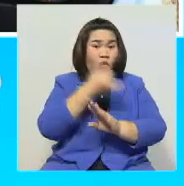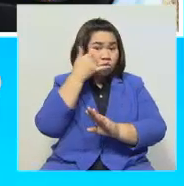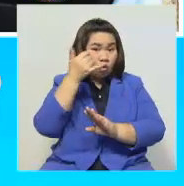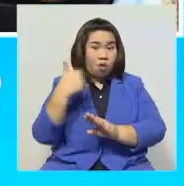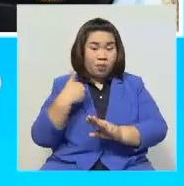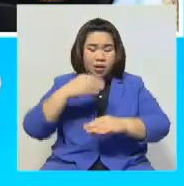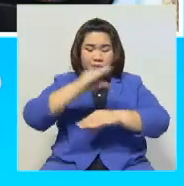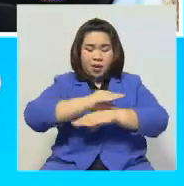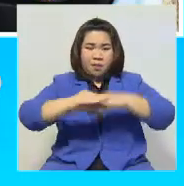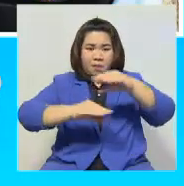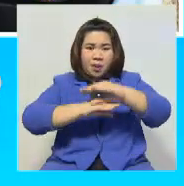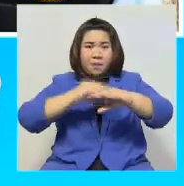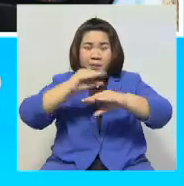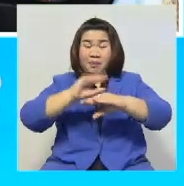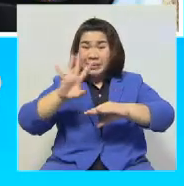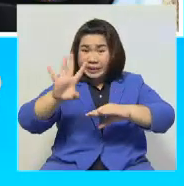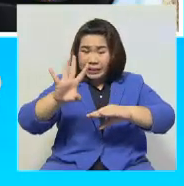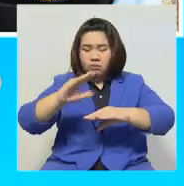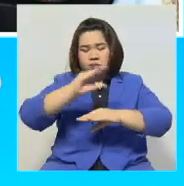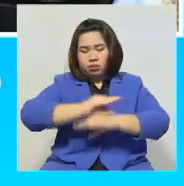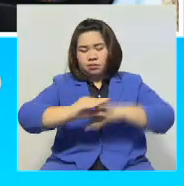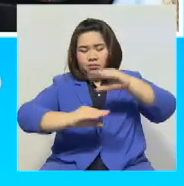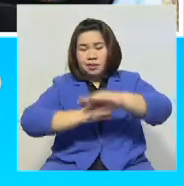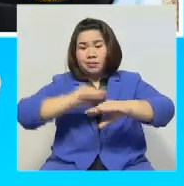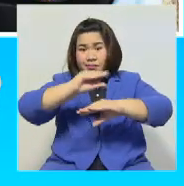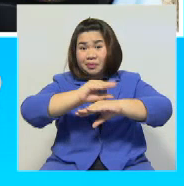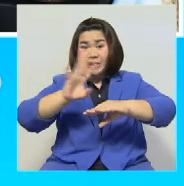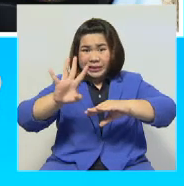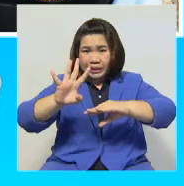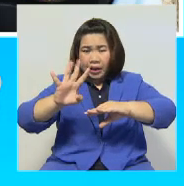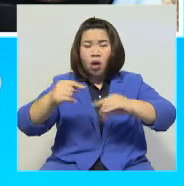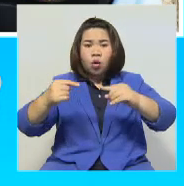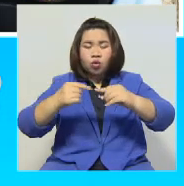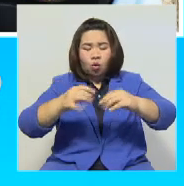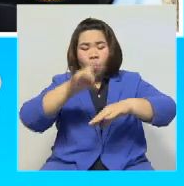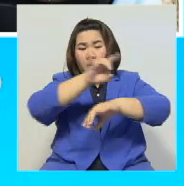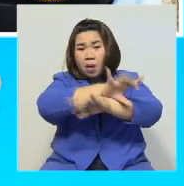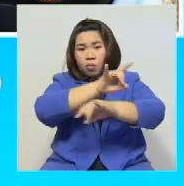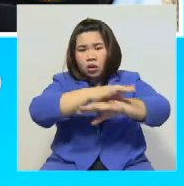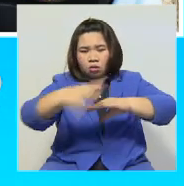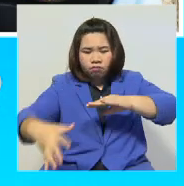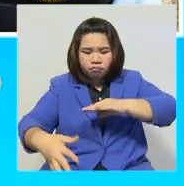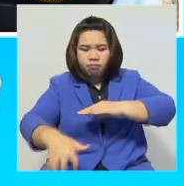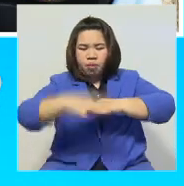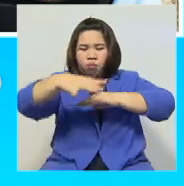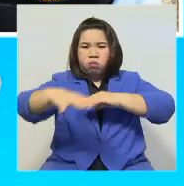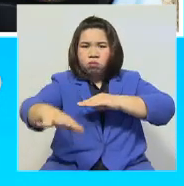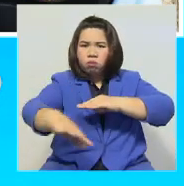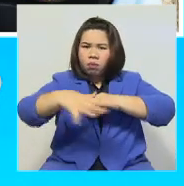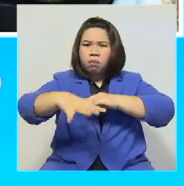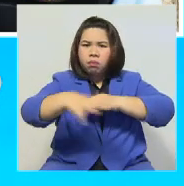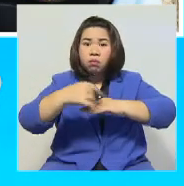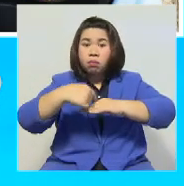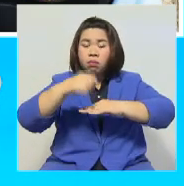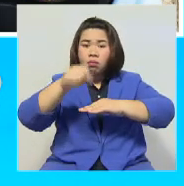าไว้4กระสอบ4ความหนาถึง4กระสอบเนี่ยมันถูกน้ำจากแม่น้ำเพชรแทงเข้ามาจนทำให้พังไปได้ส่วนหนึ่งเนี่ยคือเพรา